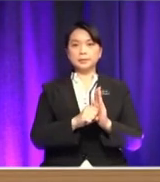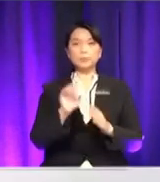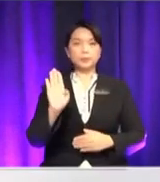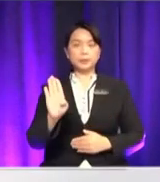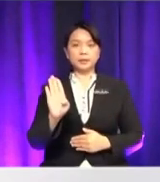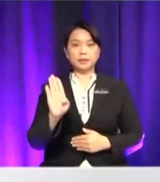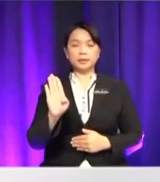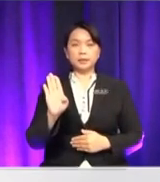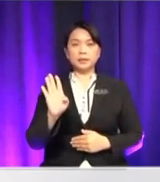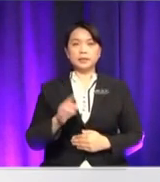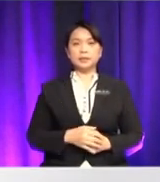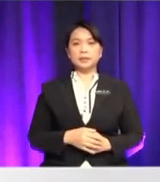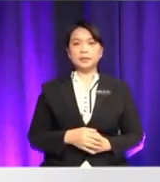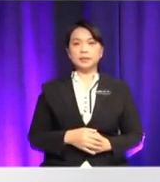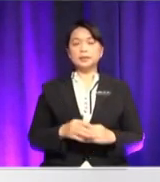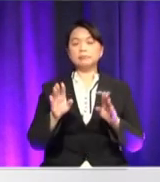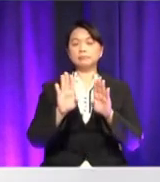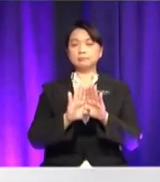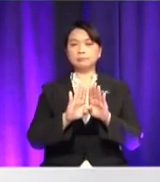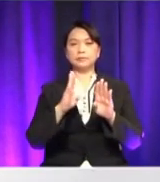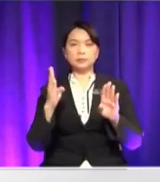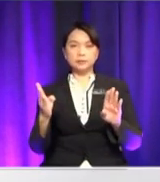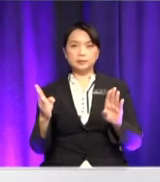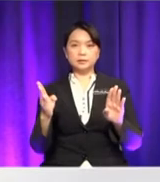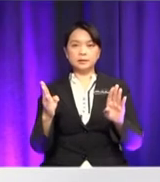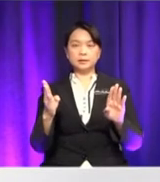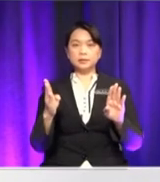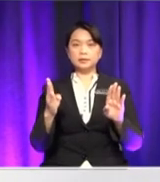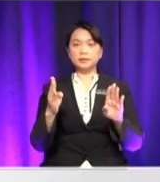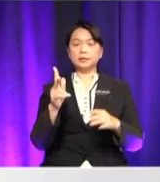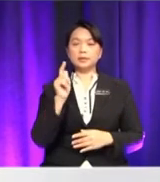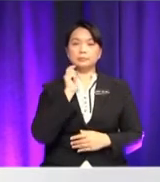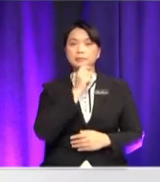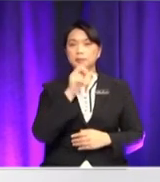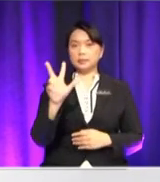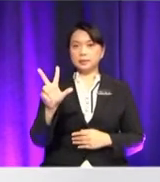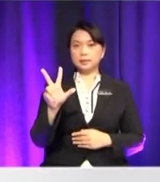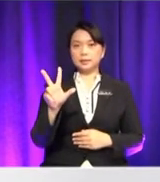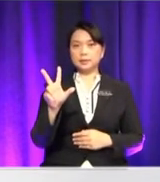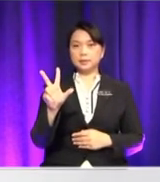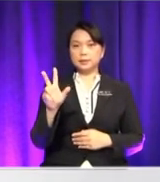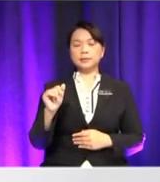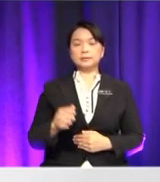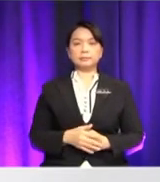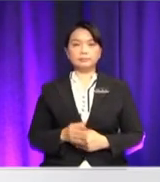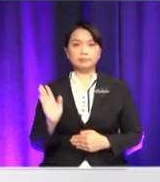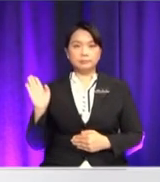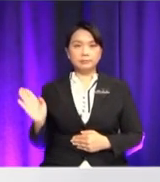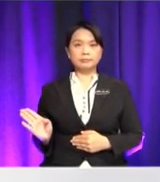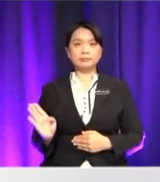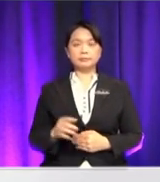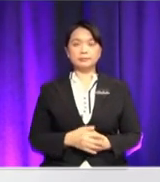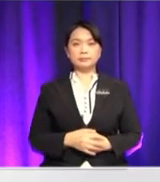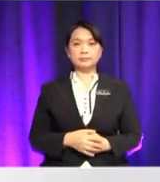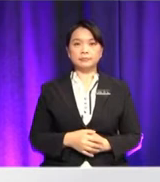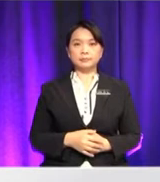pintu ke Langsa keempat IG ah pintu gelang 143 Ya senang beli bacot 123 pintu gelang